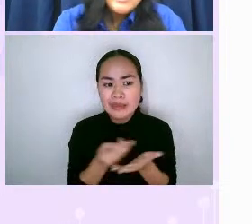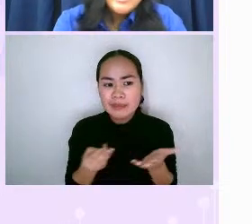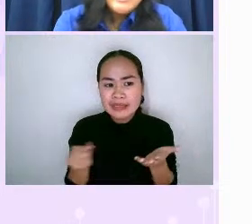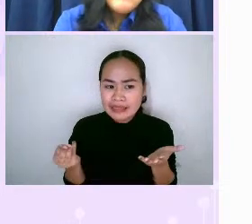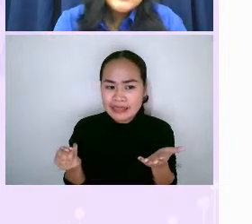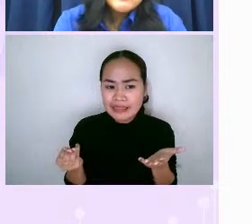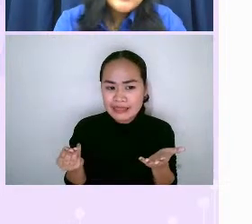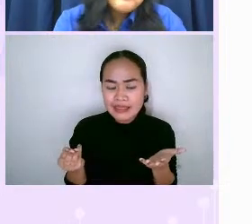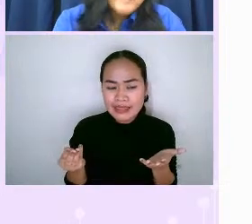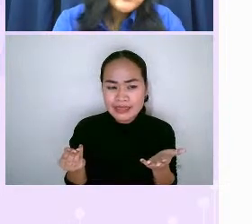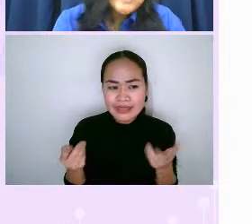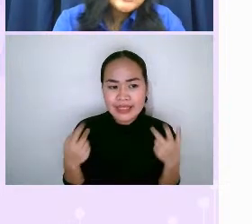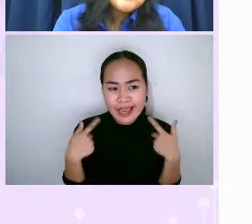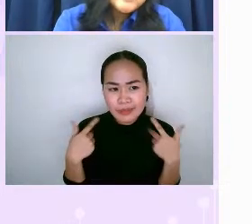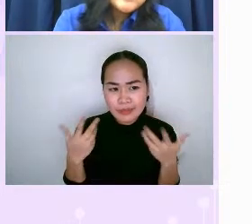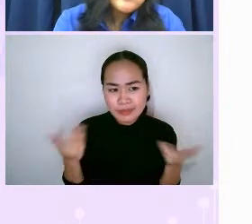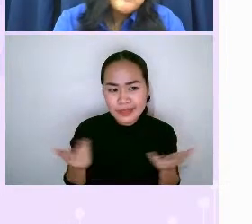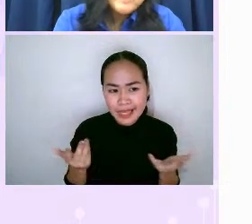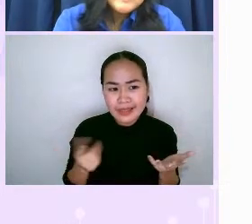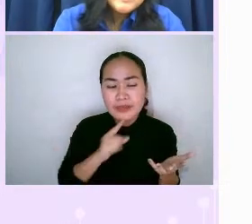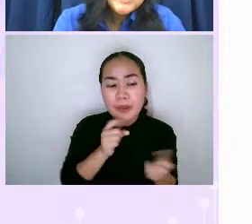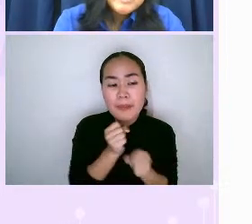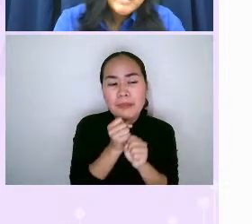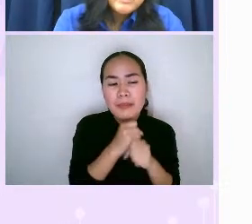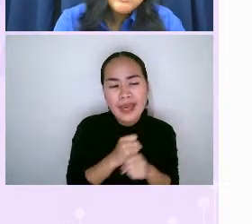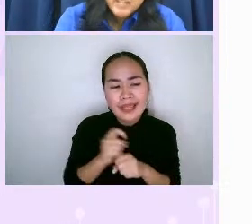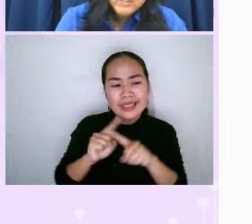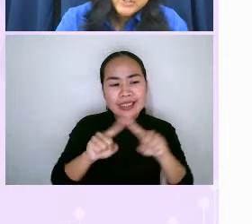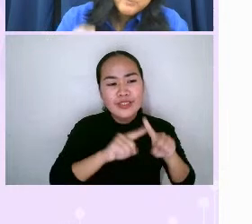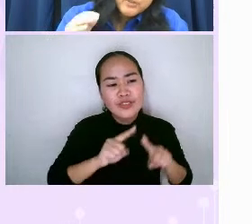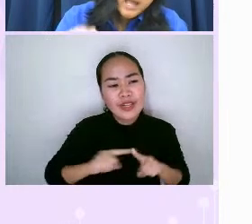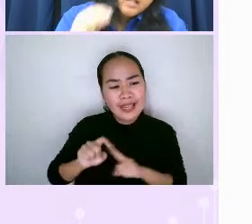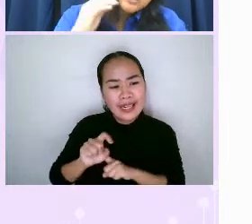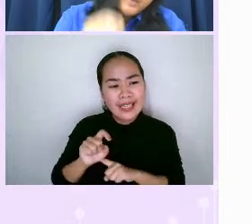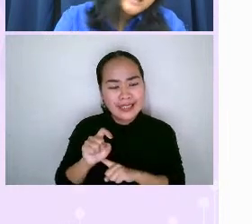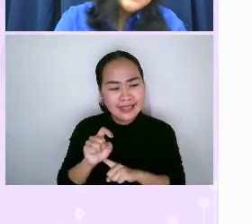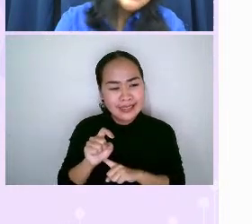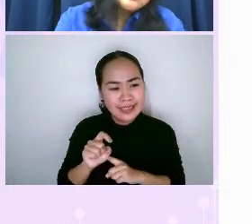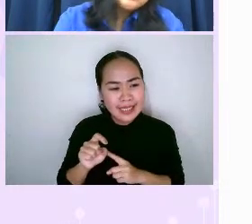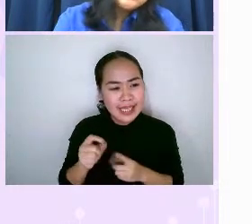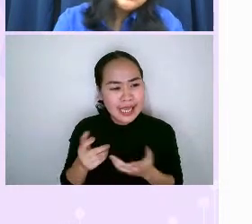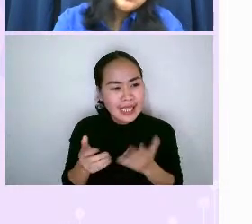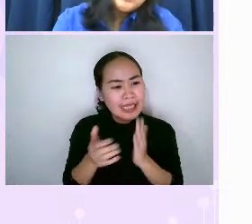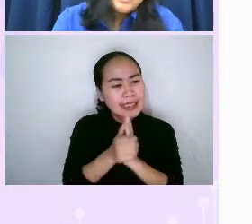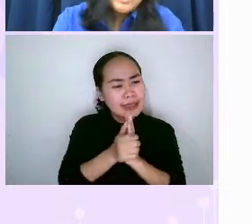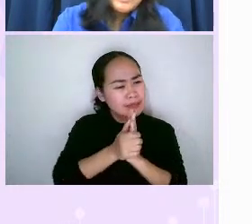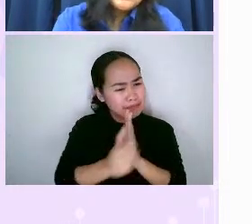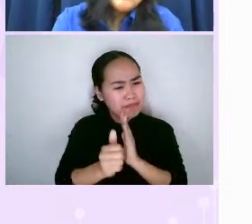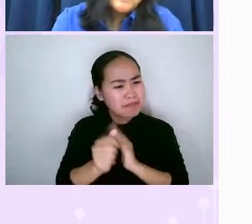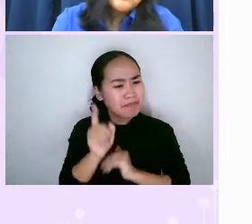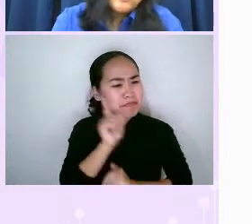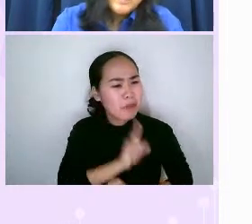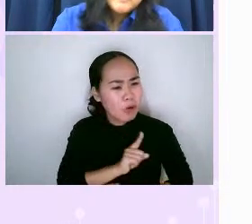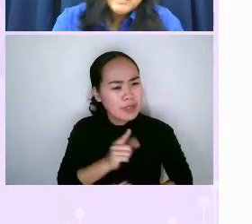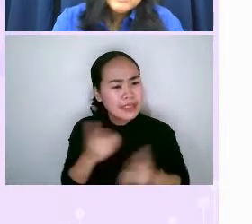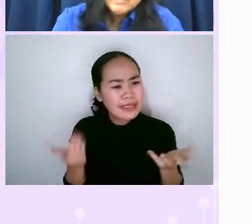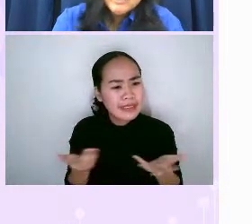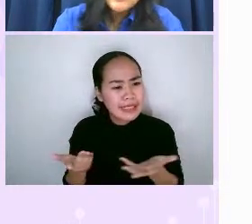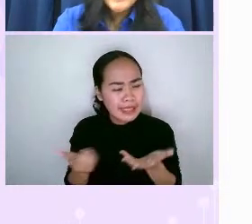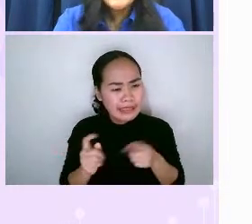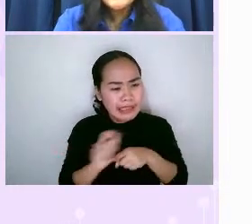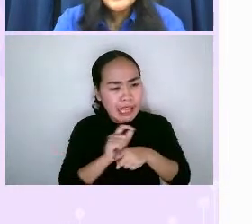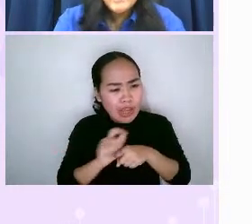vetted by subject matter experts from industries and yung trainers po na actual na nagtuturo ng mga programs.